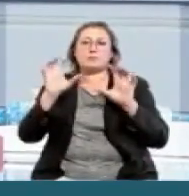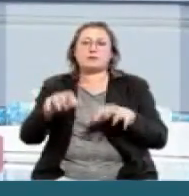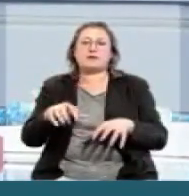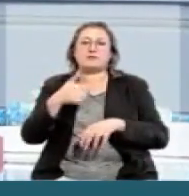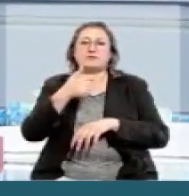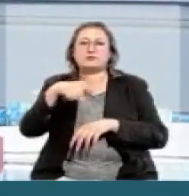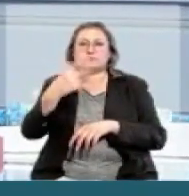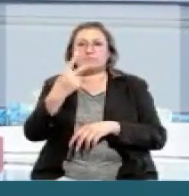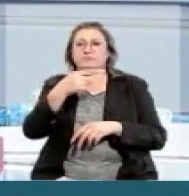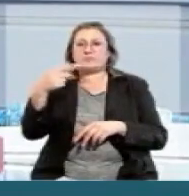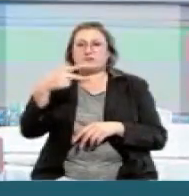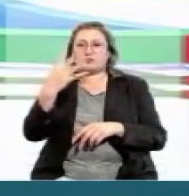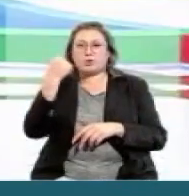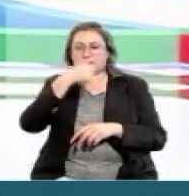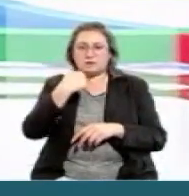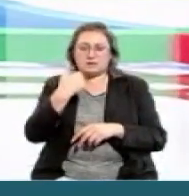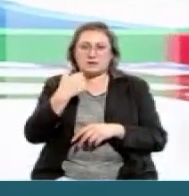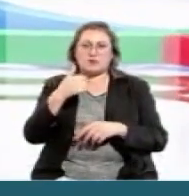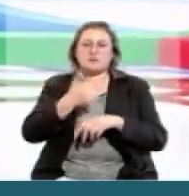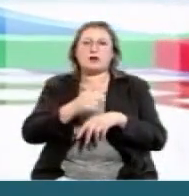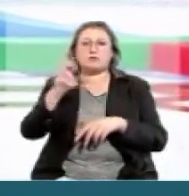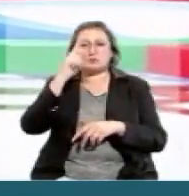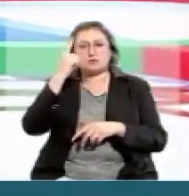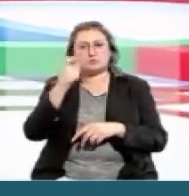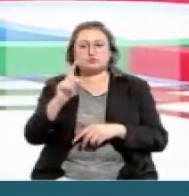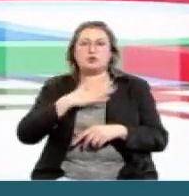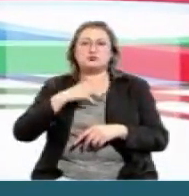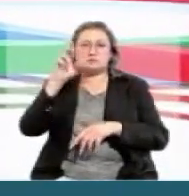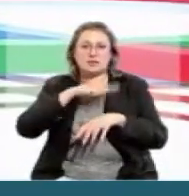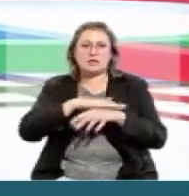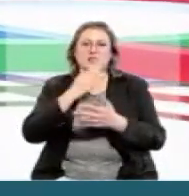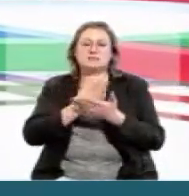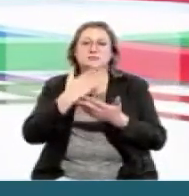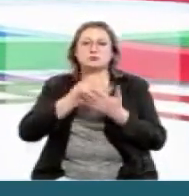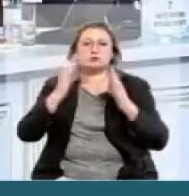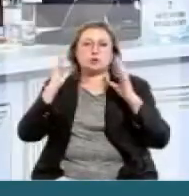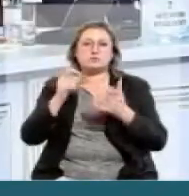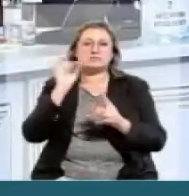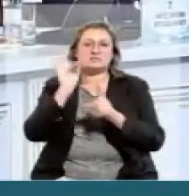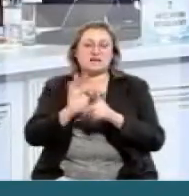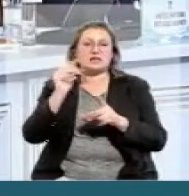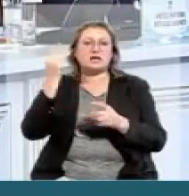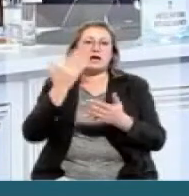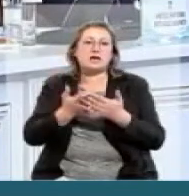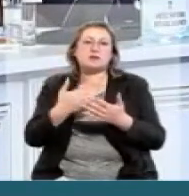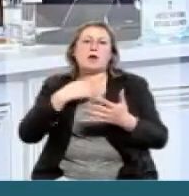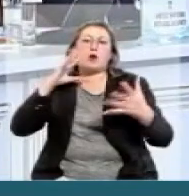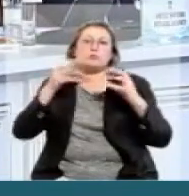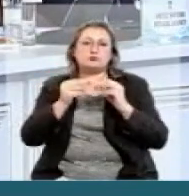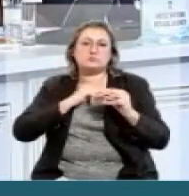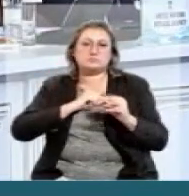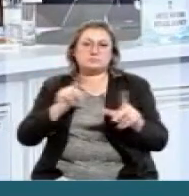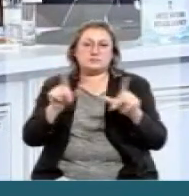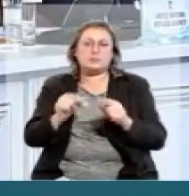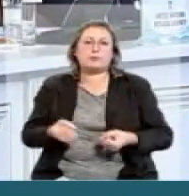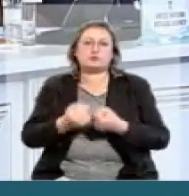в 2022-2024 годах. Глава государства сообщил, что наша страна ставит перед собой серьезные цели и рассчитывает на тесное сотрудничество